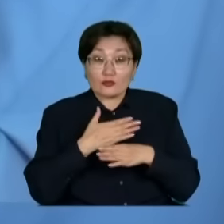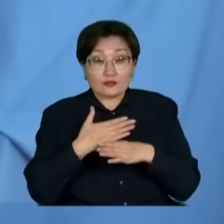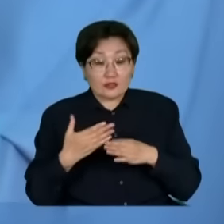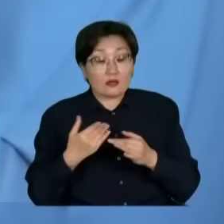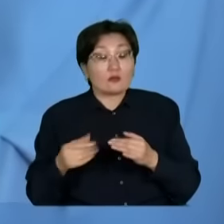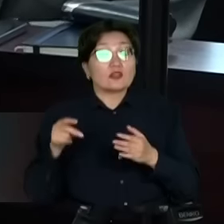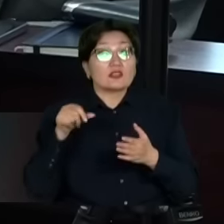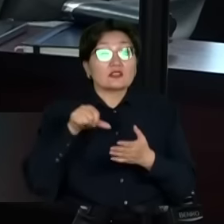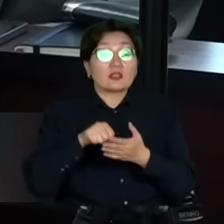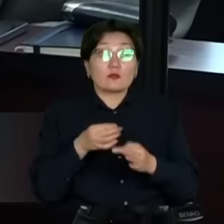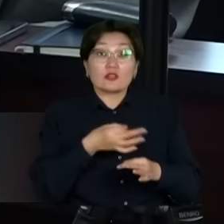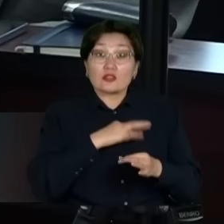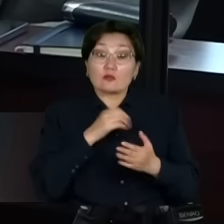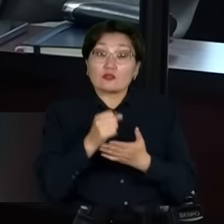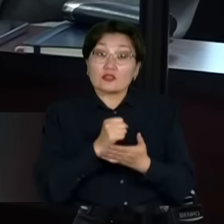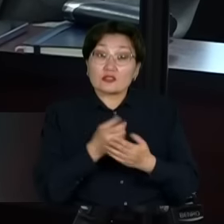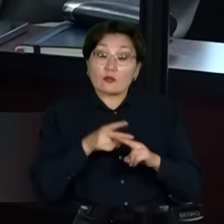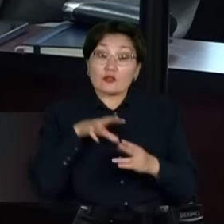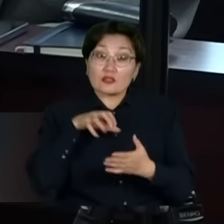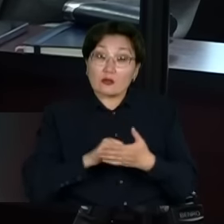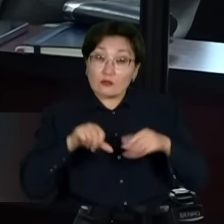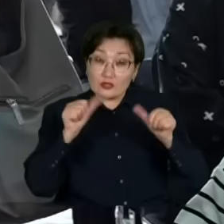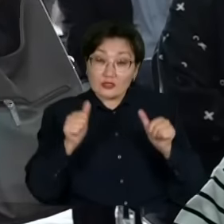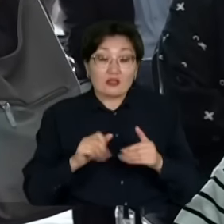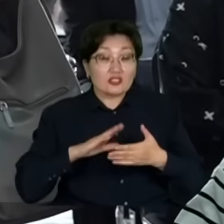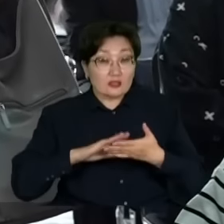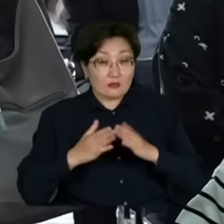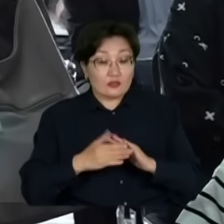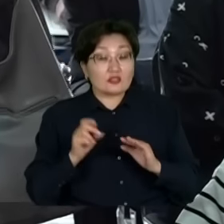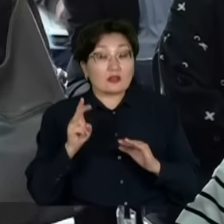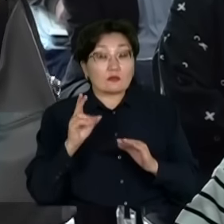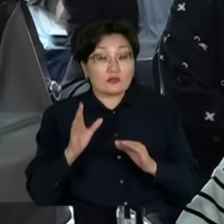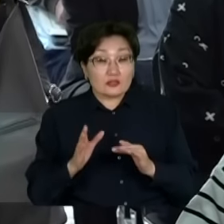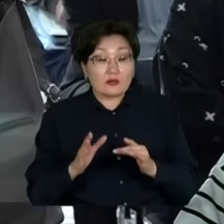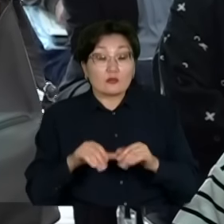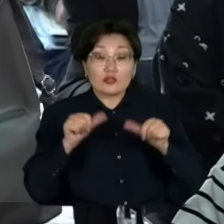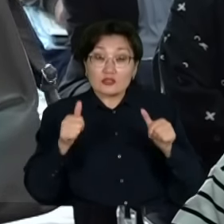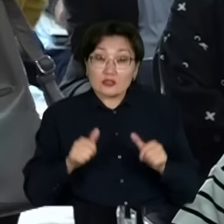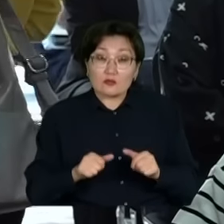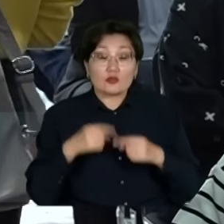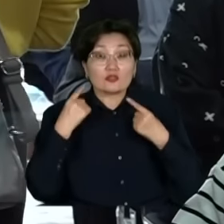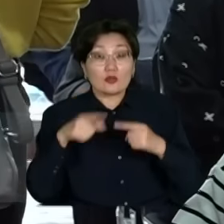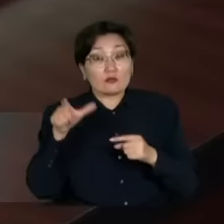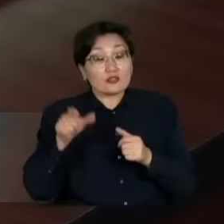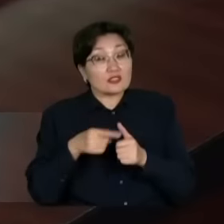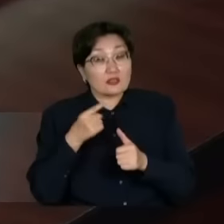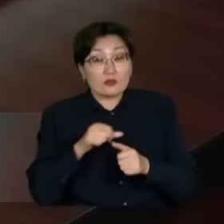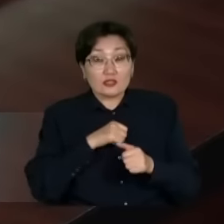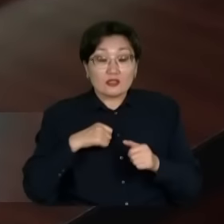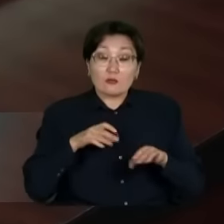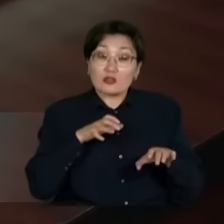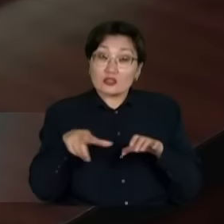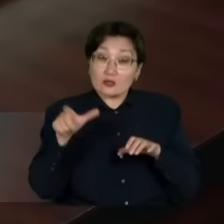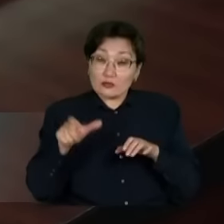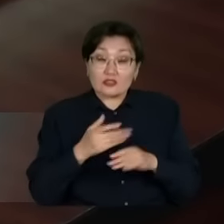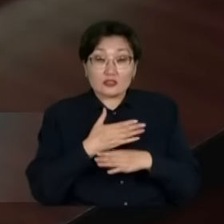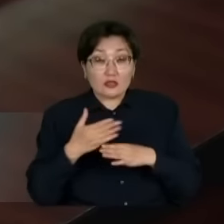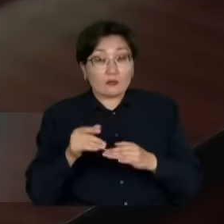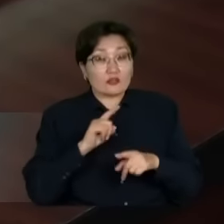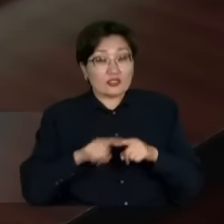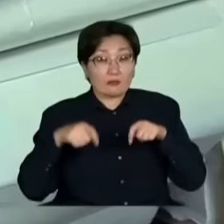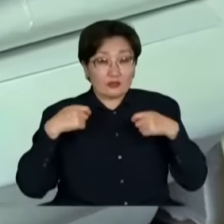подключались нотариусы которые занимались оформлением недвижимость жертв пере оформляли на подставных ли или на самих мошенников а затем